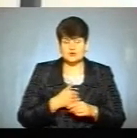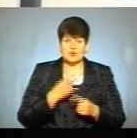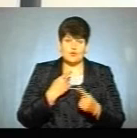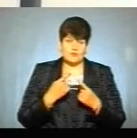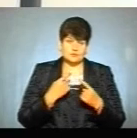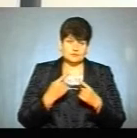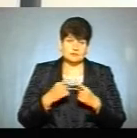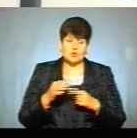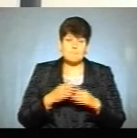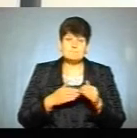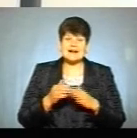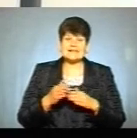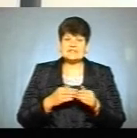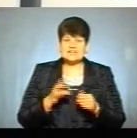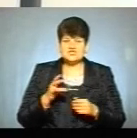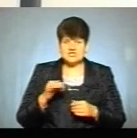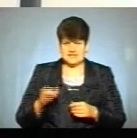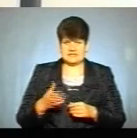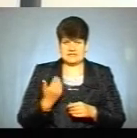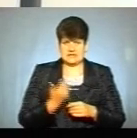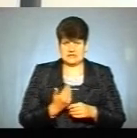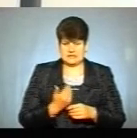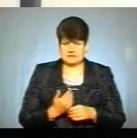про практичність її і, зокрема,